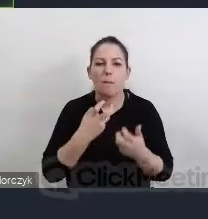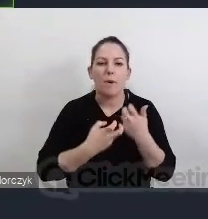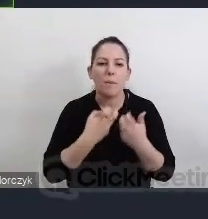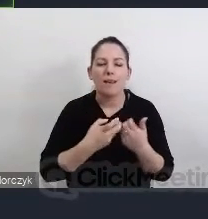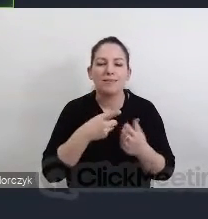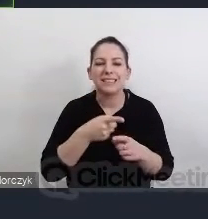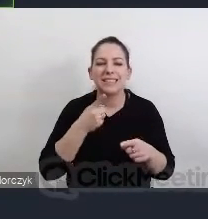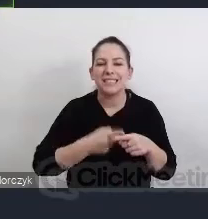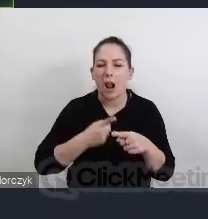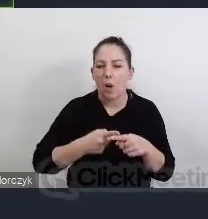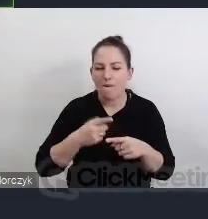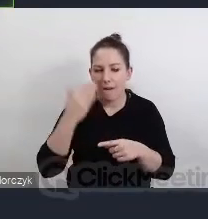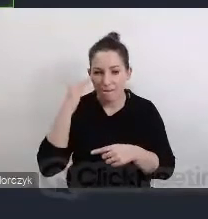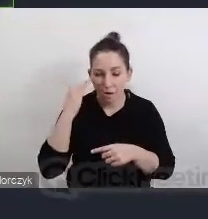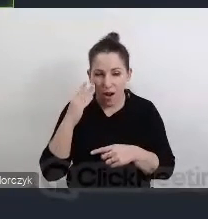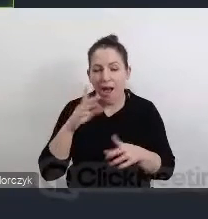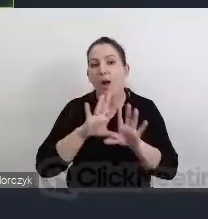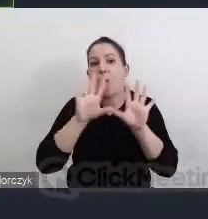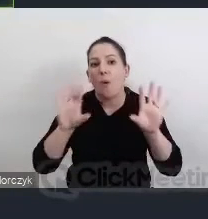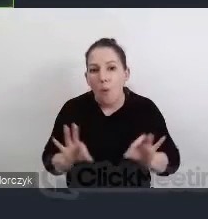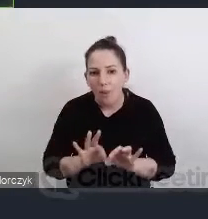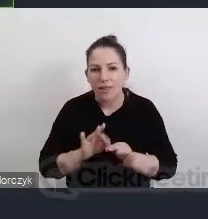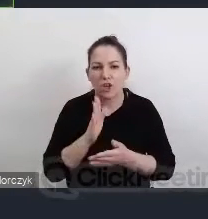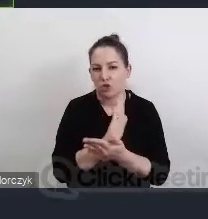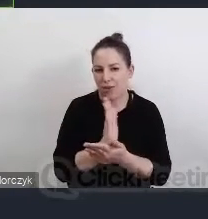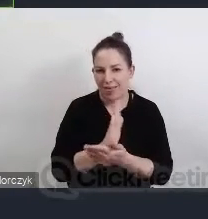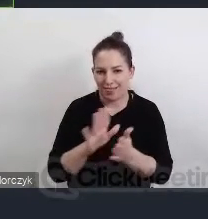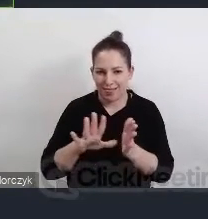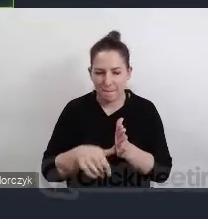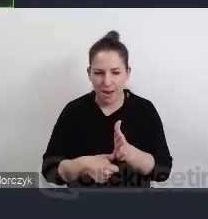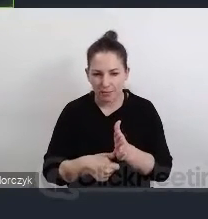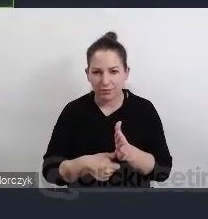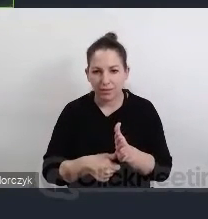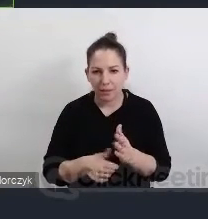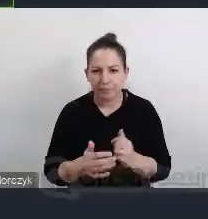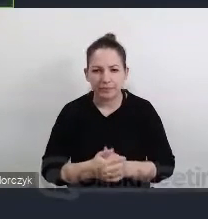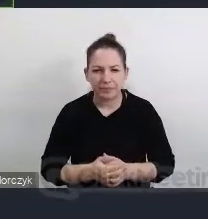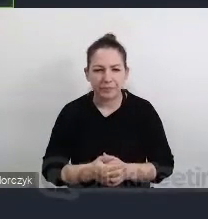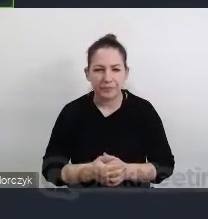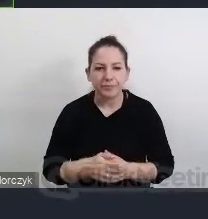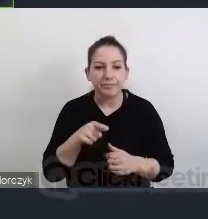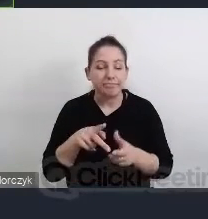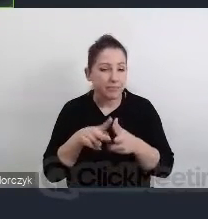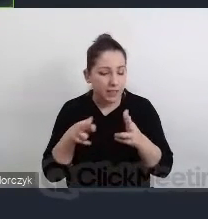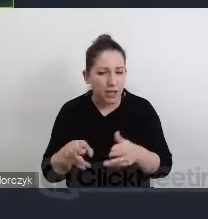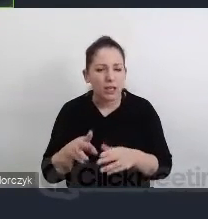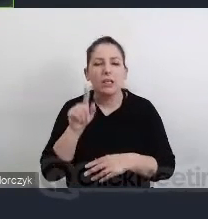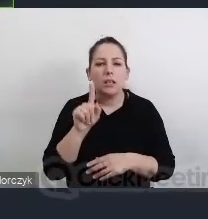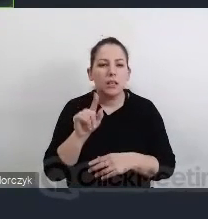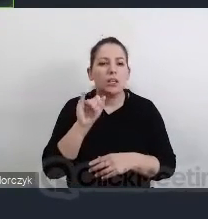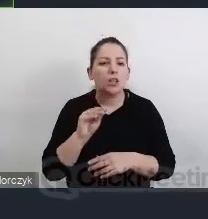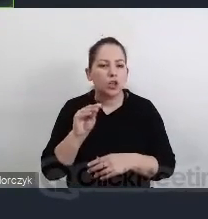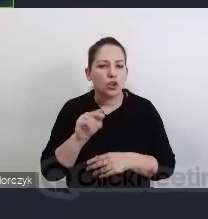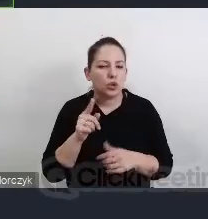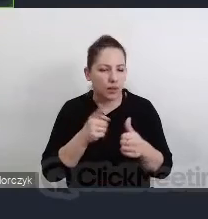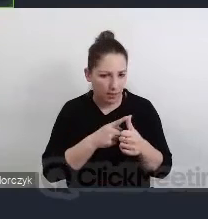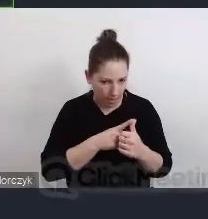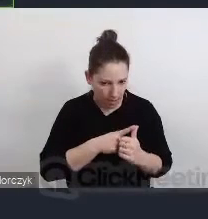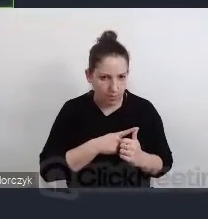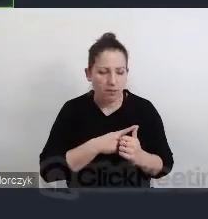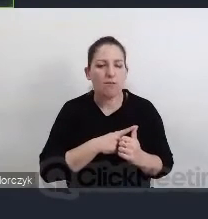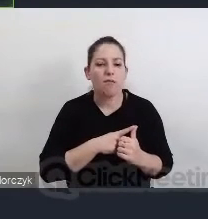Woli, ale ogólnie średnich miast w tym zakresie i to jest jedna